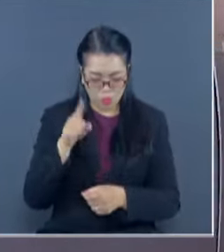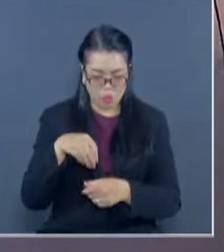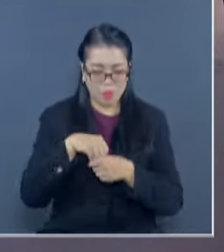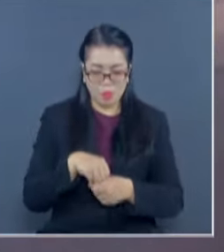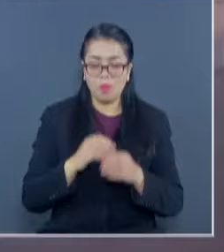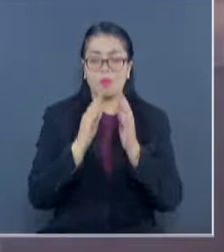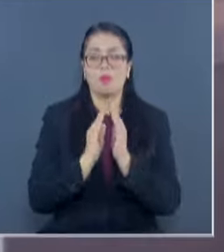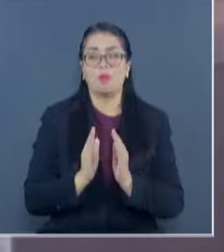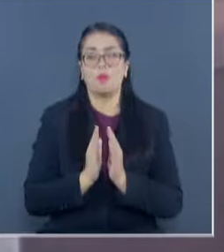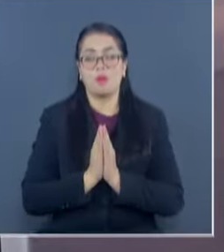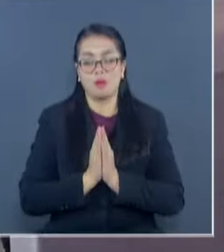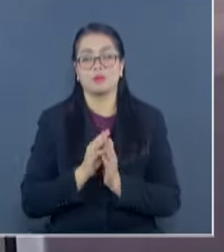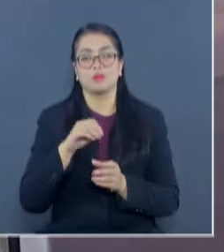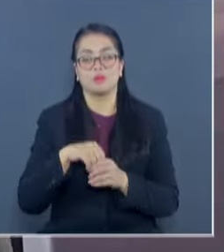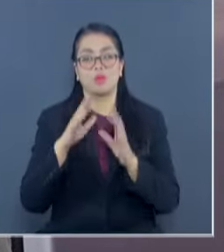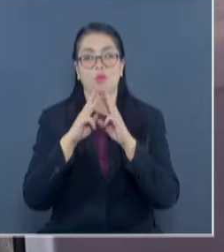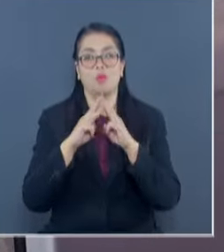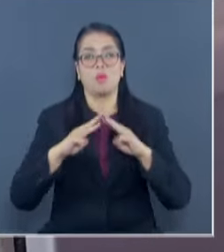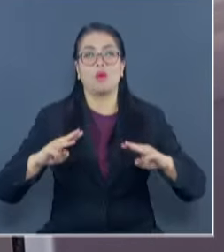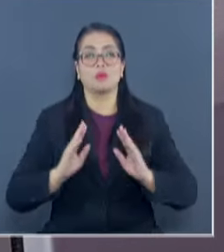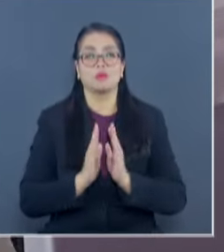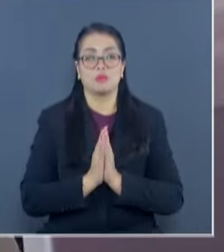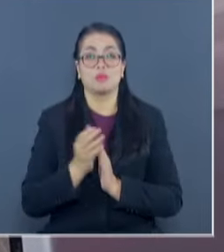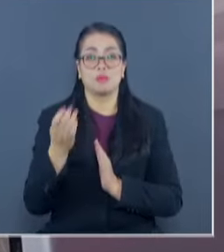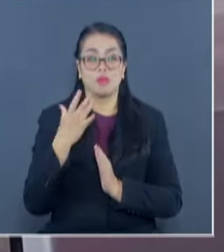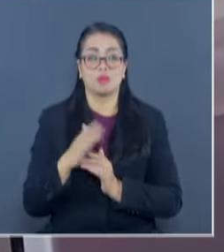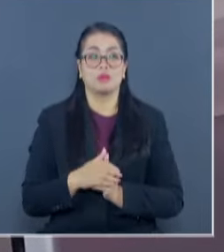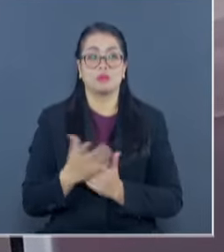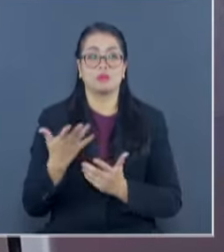ด ต้องจำพรรษา และช่วงนี้พระเถระสมาคมท่านก็ออกมาแล้วว่า